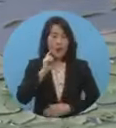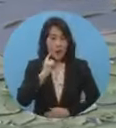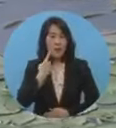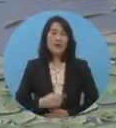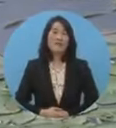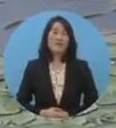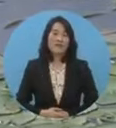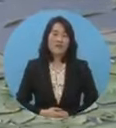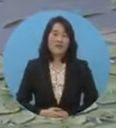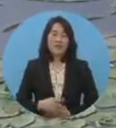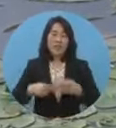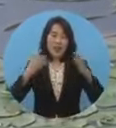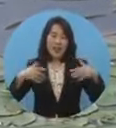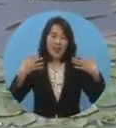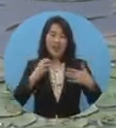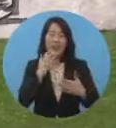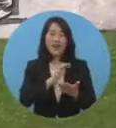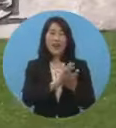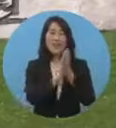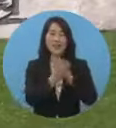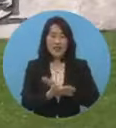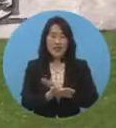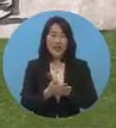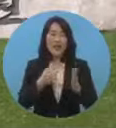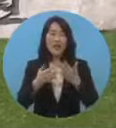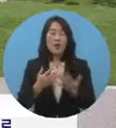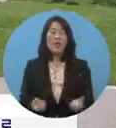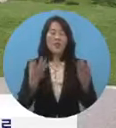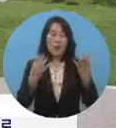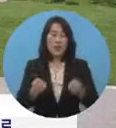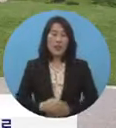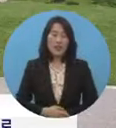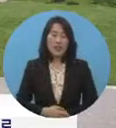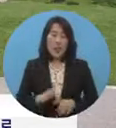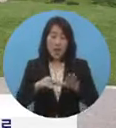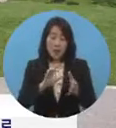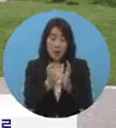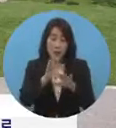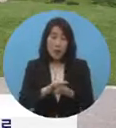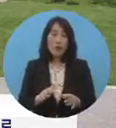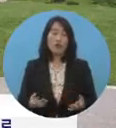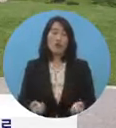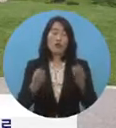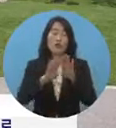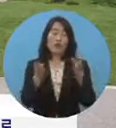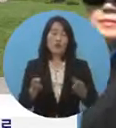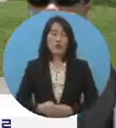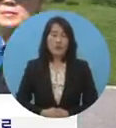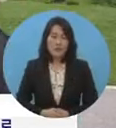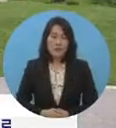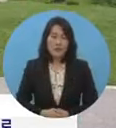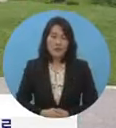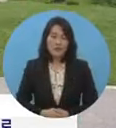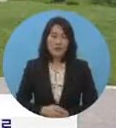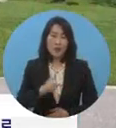뽐냅니다 가을 정취를 더해 줄 체험행사도 다양합니다 병 정원외 스티바 를 하고 있습니다 예